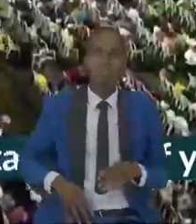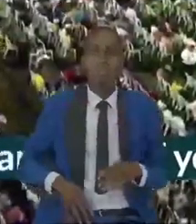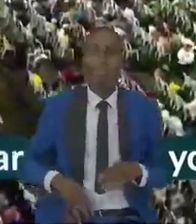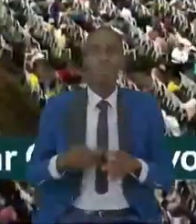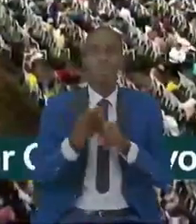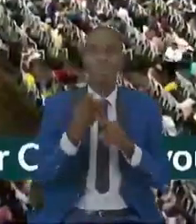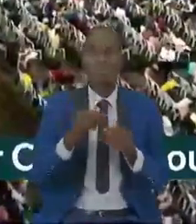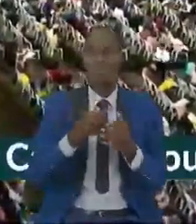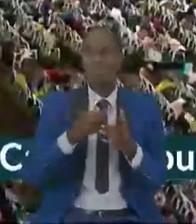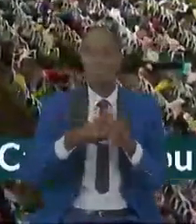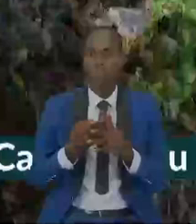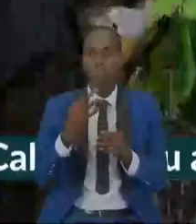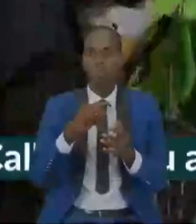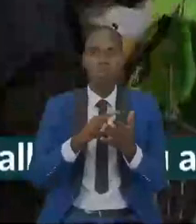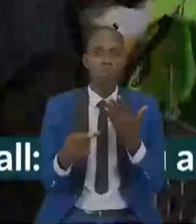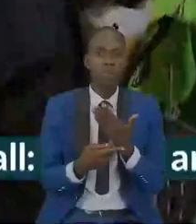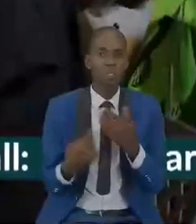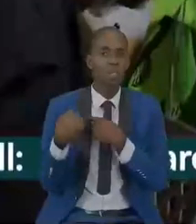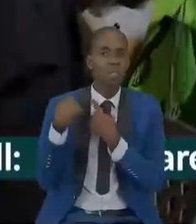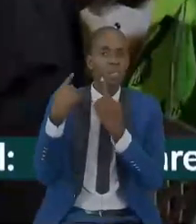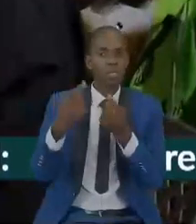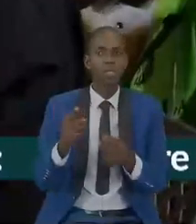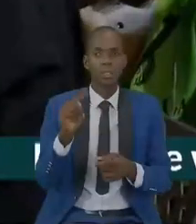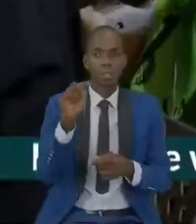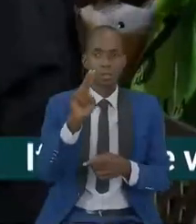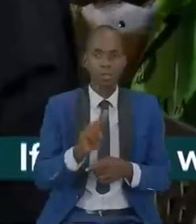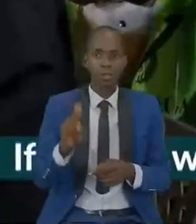Nous vous invitons pas pour l'église,